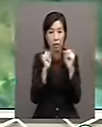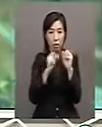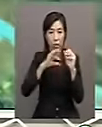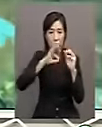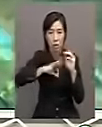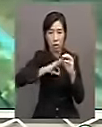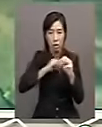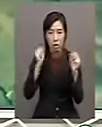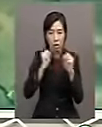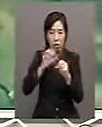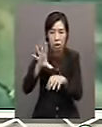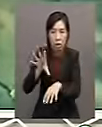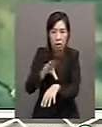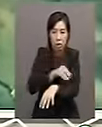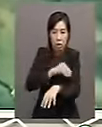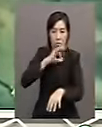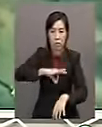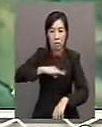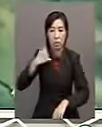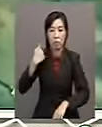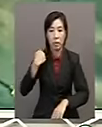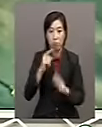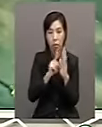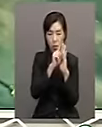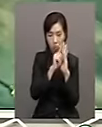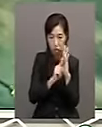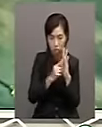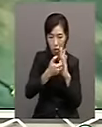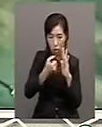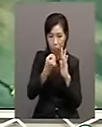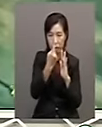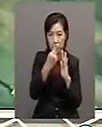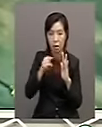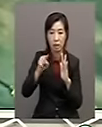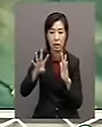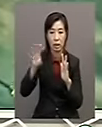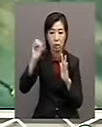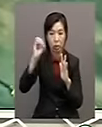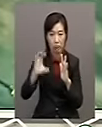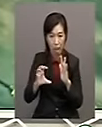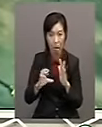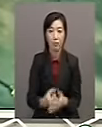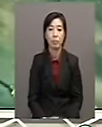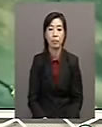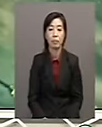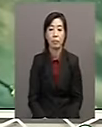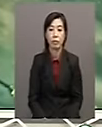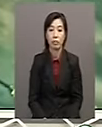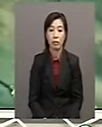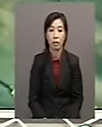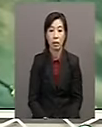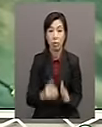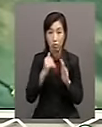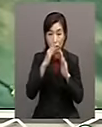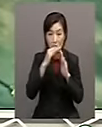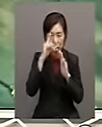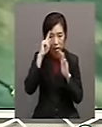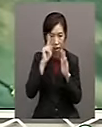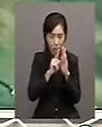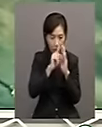สึกสัมผัสถึงอากาศที่เย็นได้แล้วนะครับเพราะว่าลดลงไป 1-4 องศาในภาคอีสานครับส่วนบริเวณของพื้นที่ทางด้านภาคเหนือลดลง